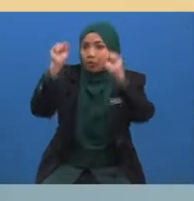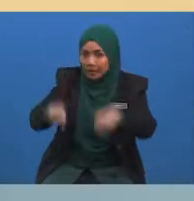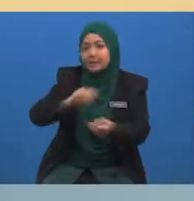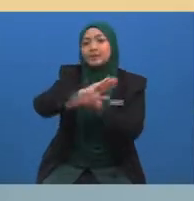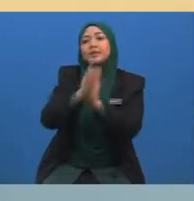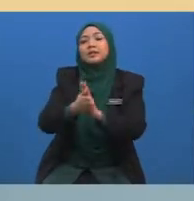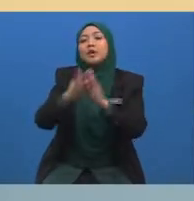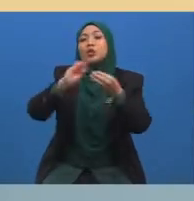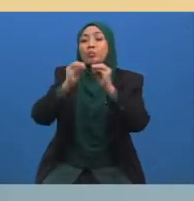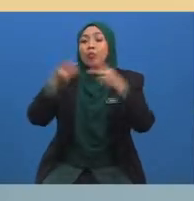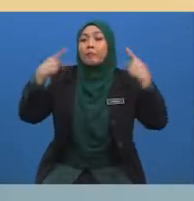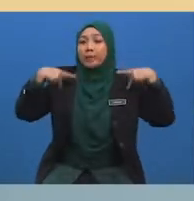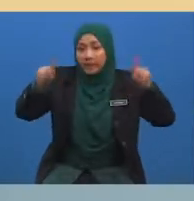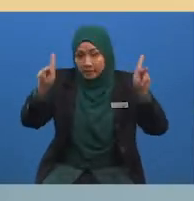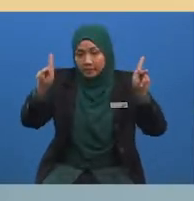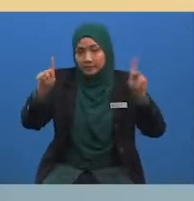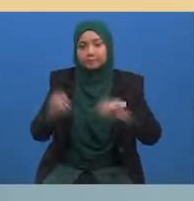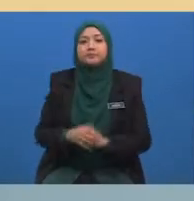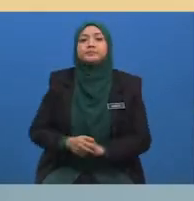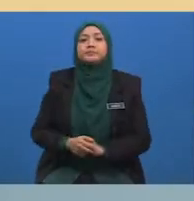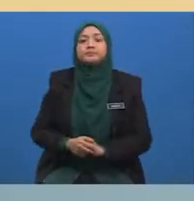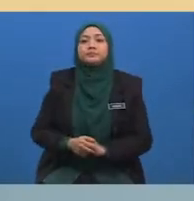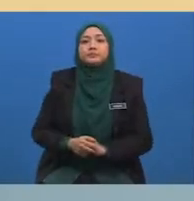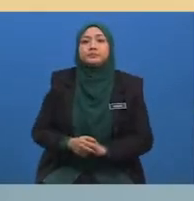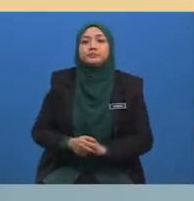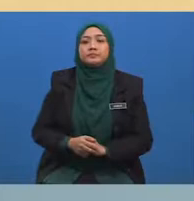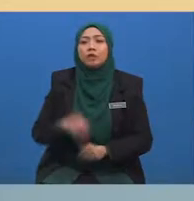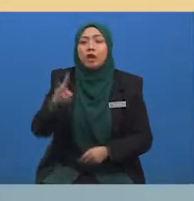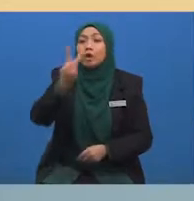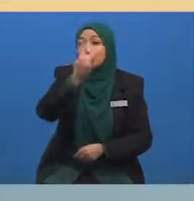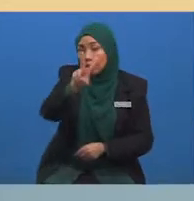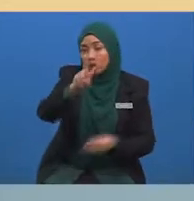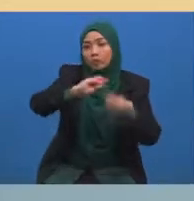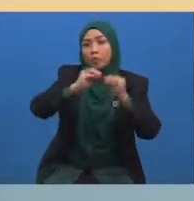2 ialah nombor perdana terkecil.